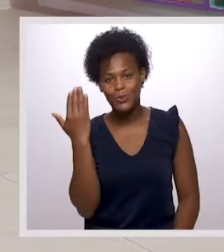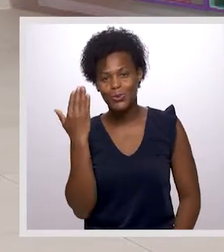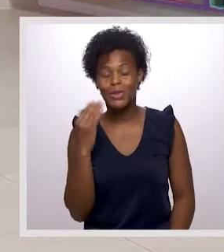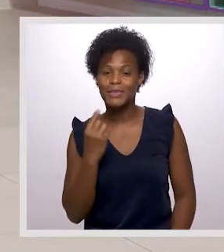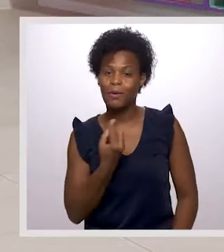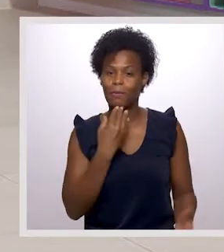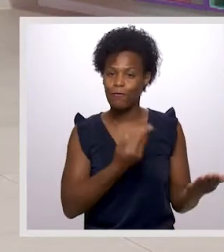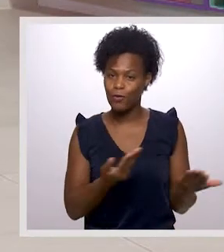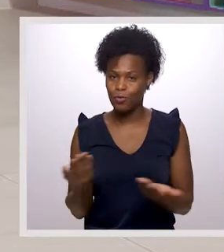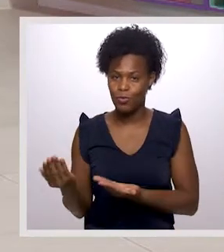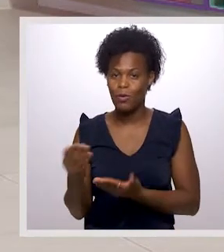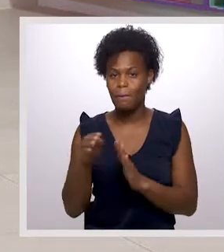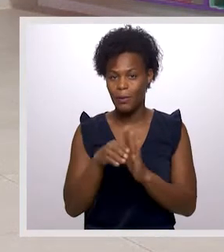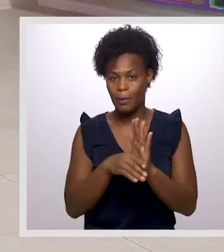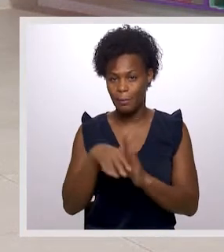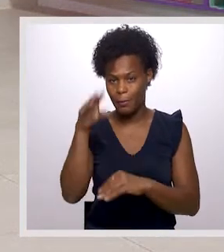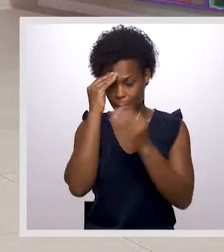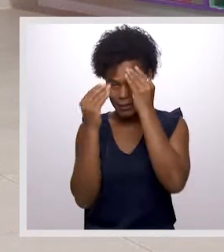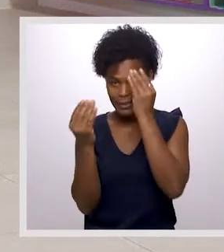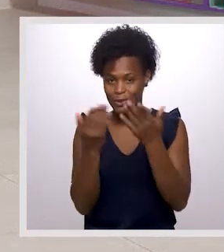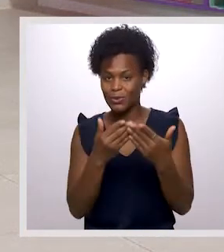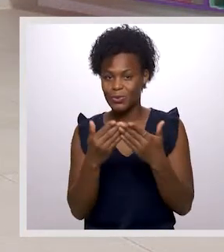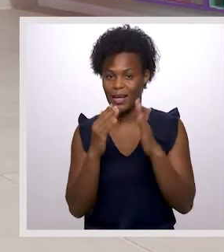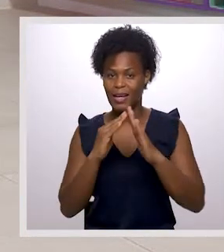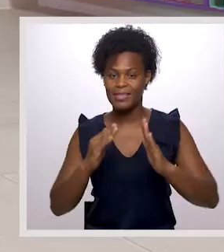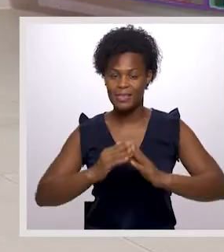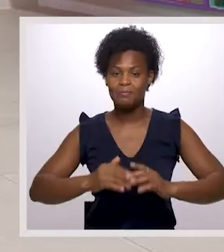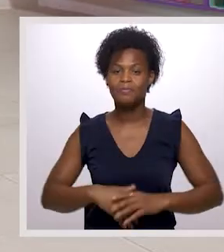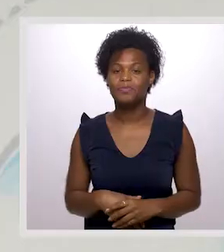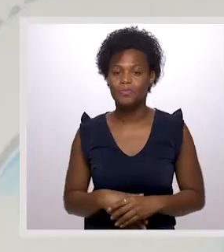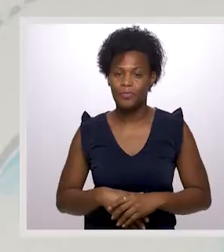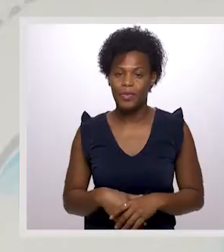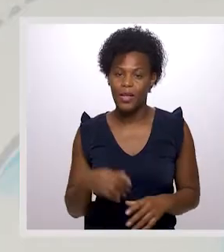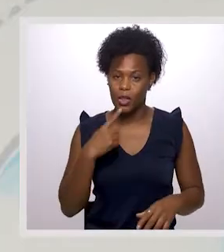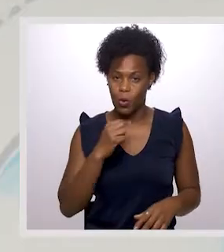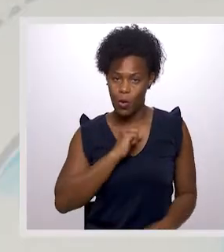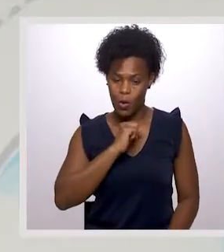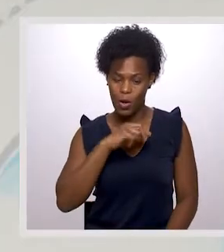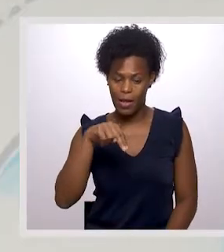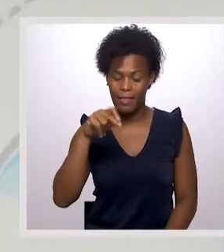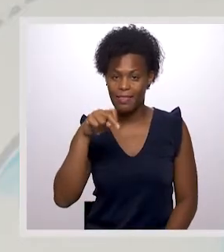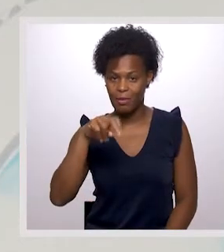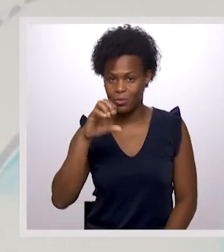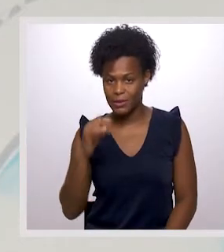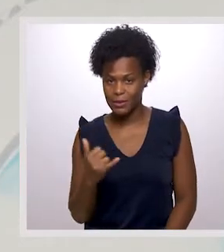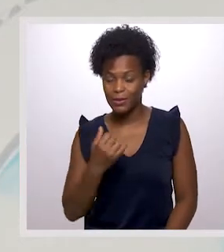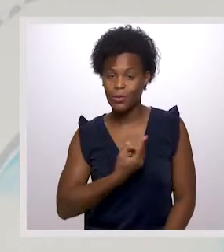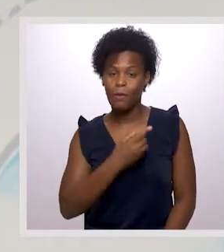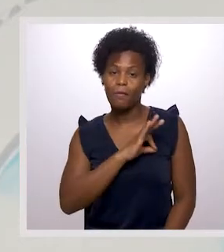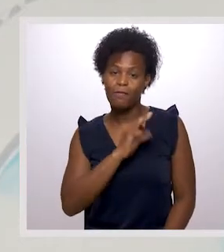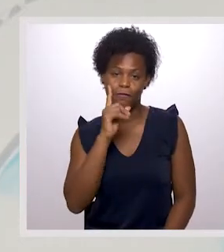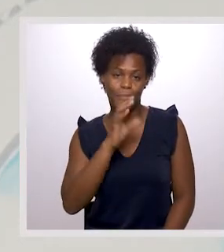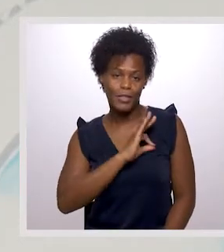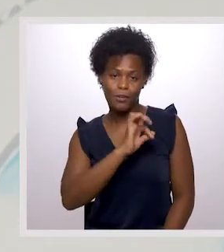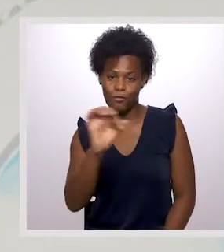Soyez les bienvenus au programme Aprender e Estudar em Casa. Je m'appelle Nancy Rodrigues et je suis votre professeure